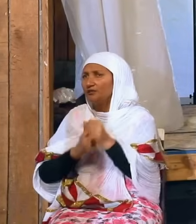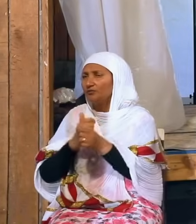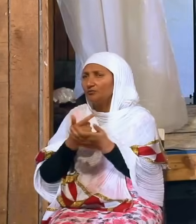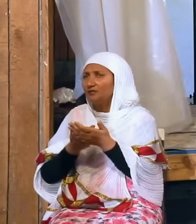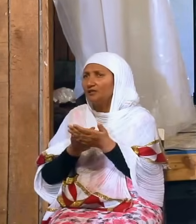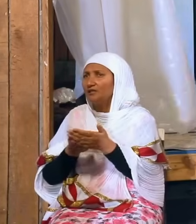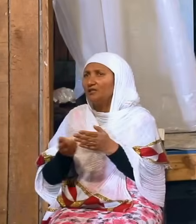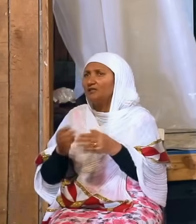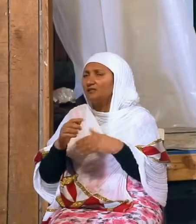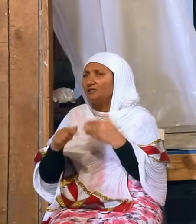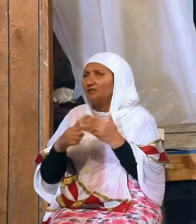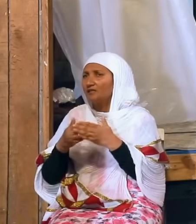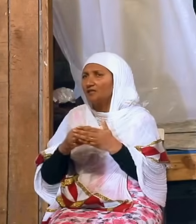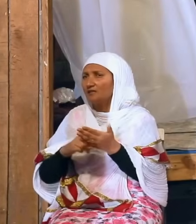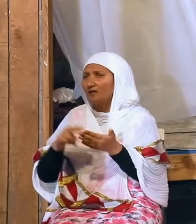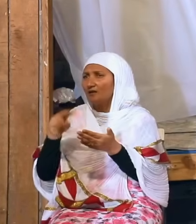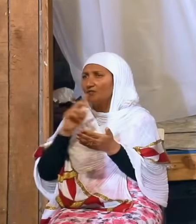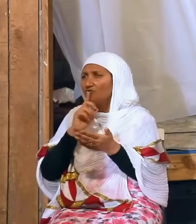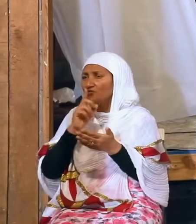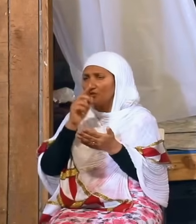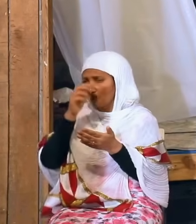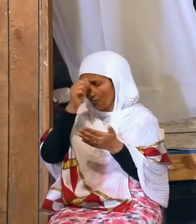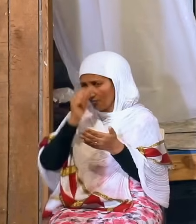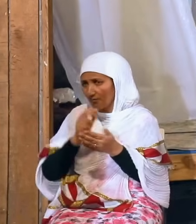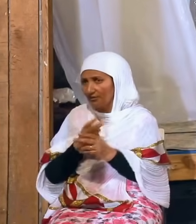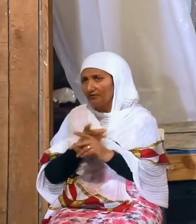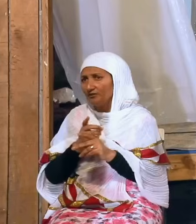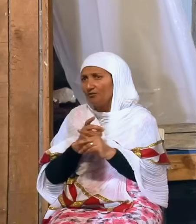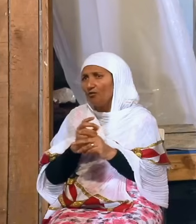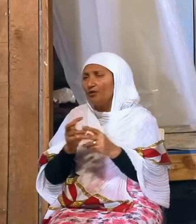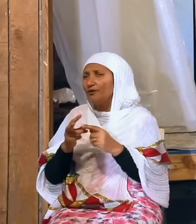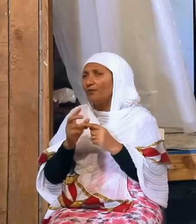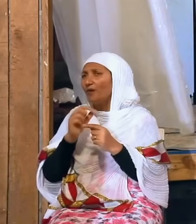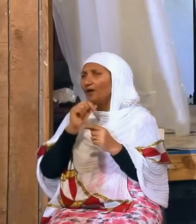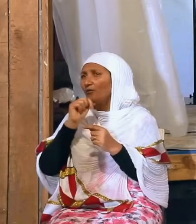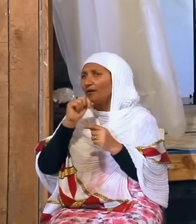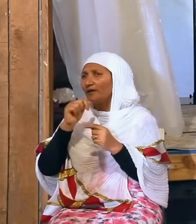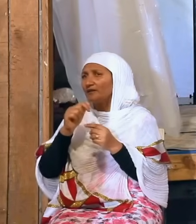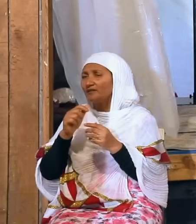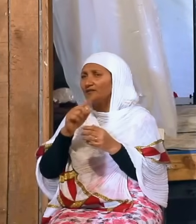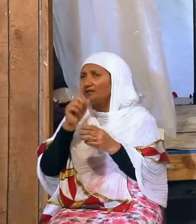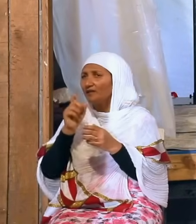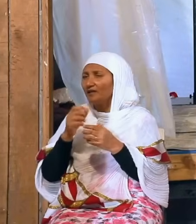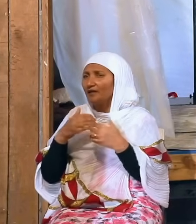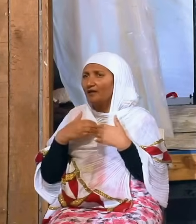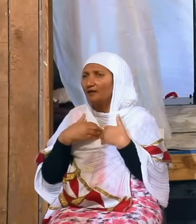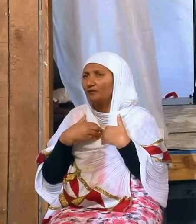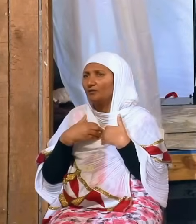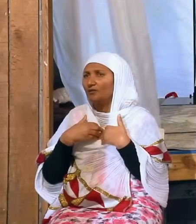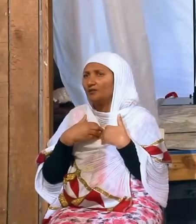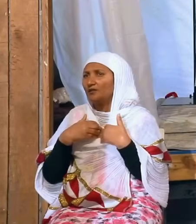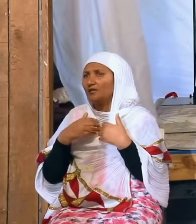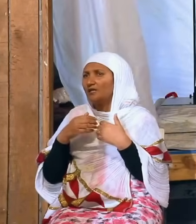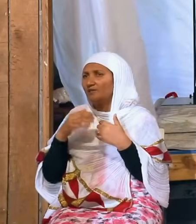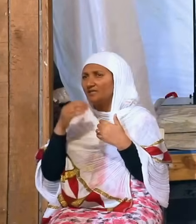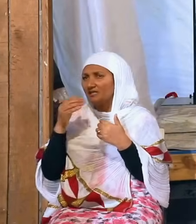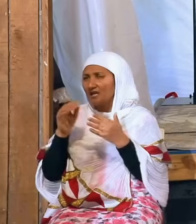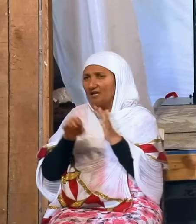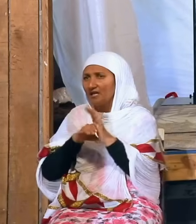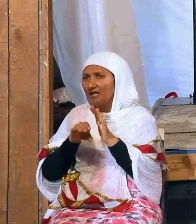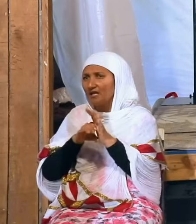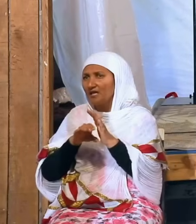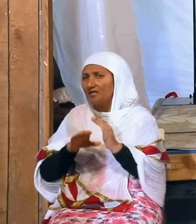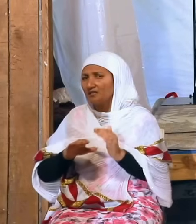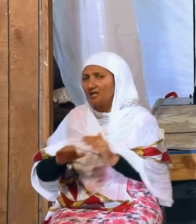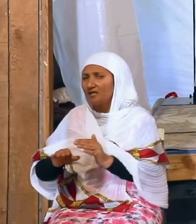ነው ሰው በተፈጥሮ ማይቋረጥ የውቀት ጥያቄ አለው እና ያን የውቀት ጥያቄ የሚገልጽበት መንገድ ይለያል ለምሳሌ ህፃን እንደተወለደ